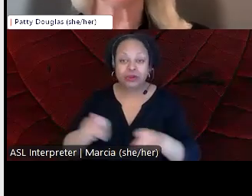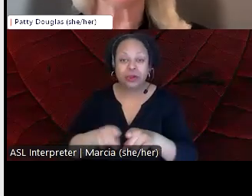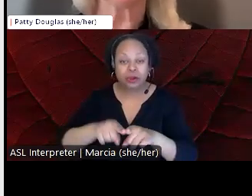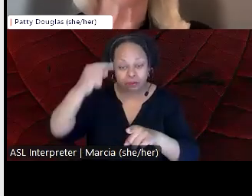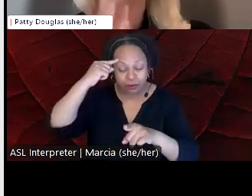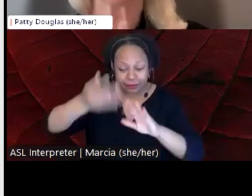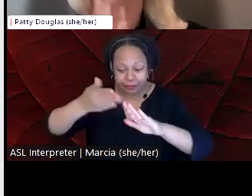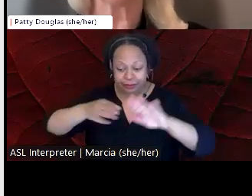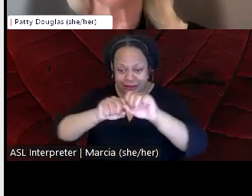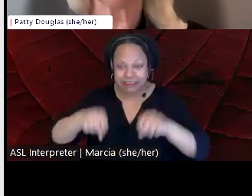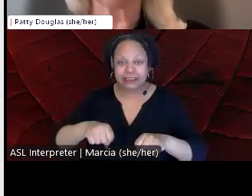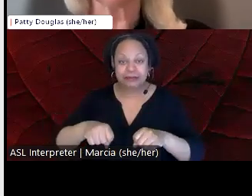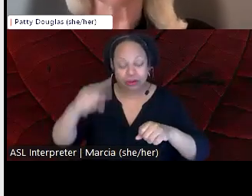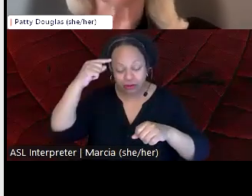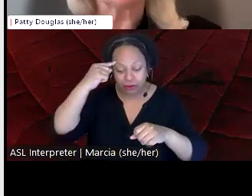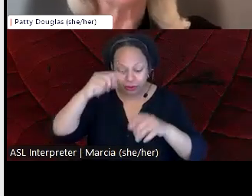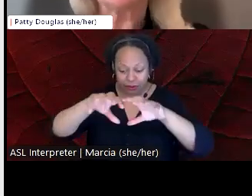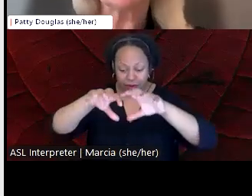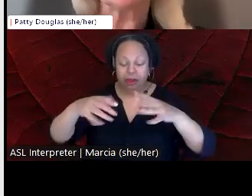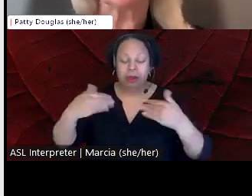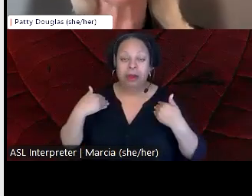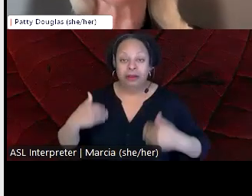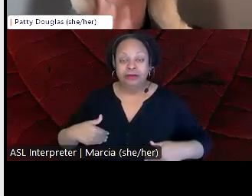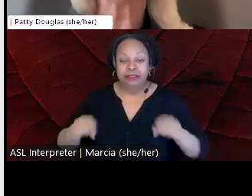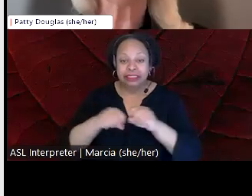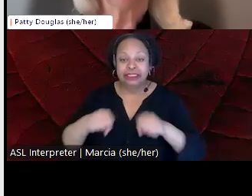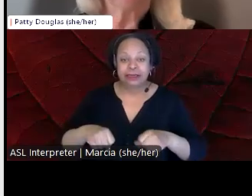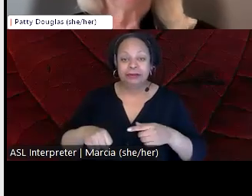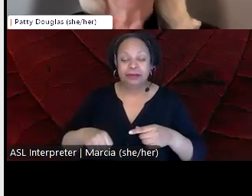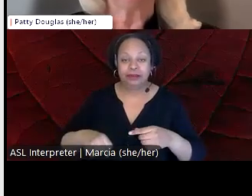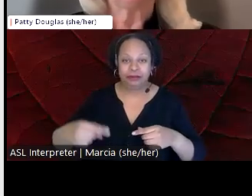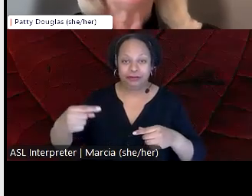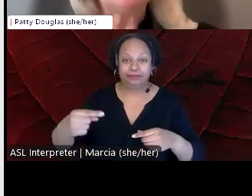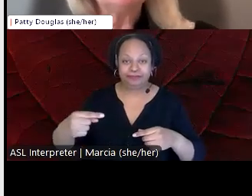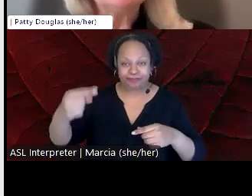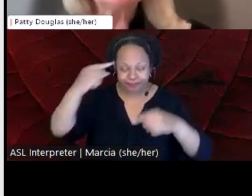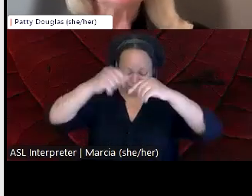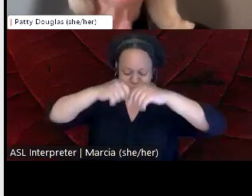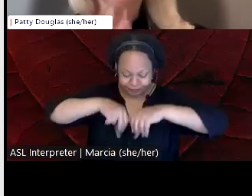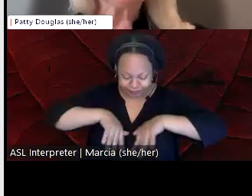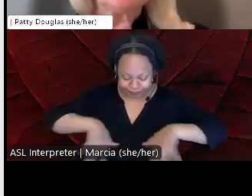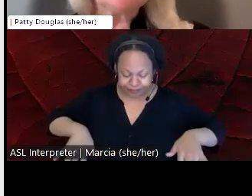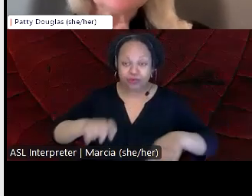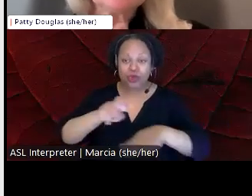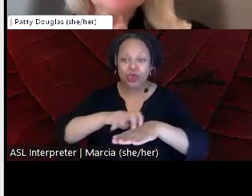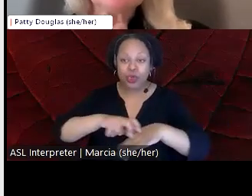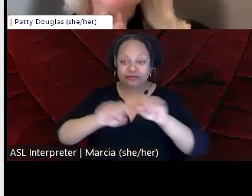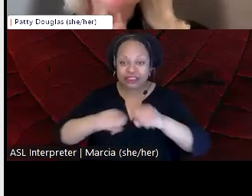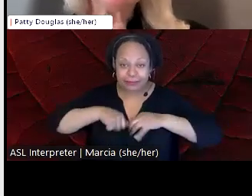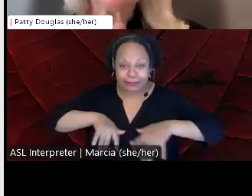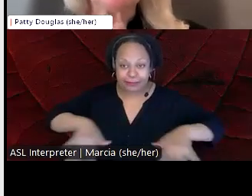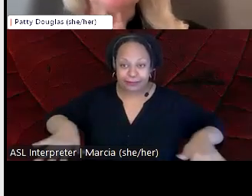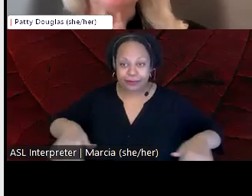le cerveau, la neurologie et tout le système nerveux existant dans le métabolisme, le corps humain.